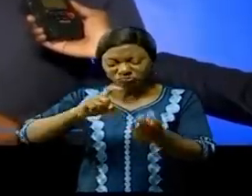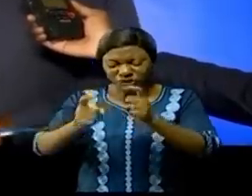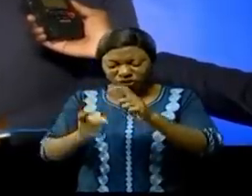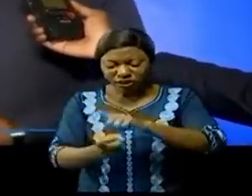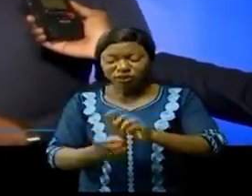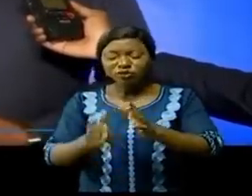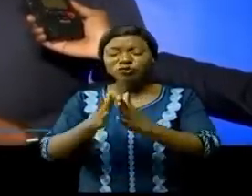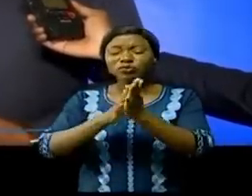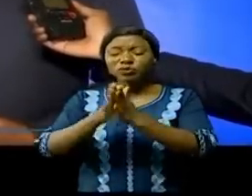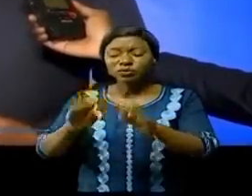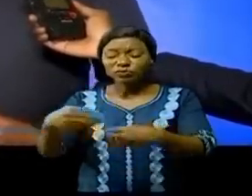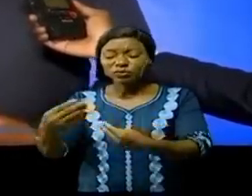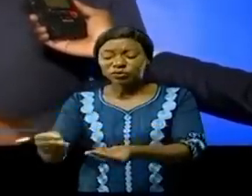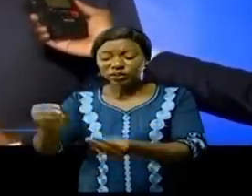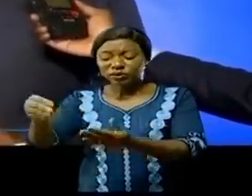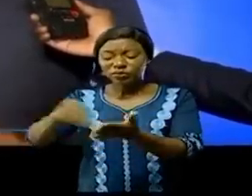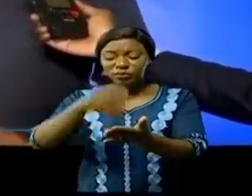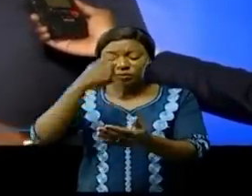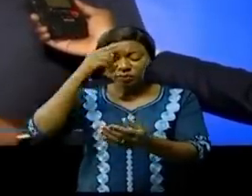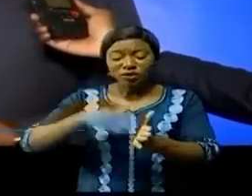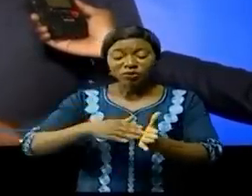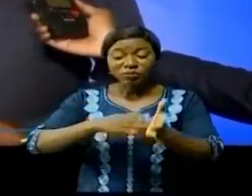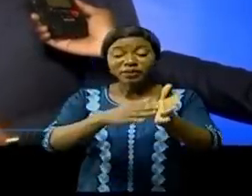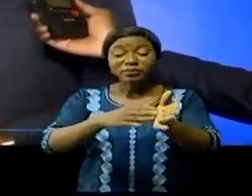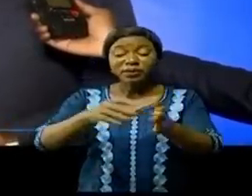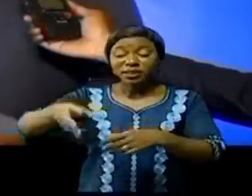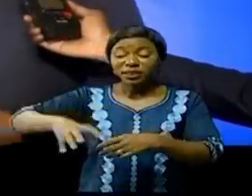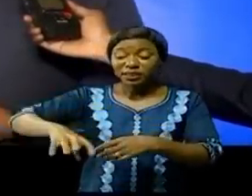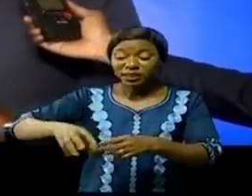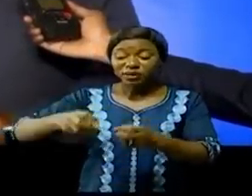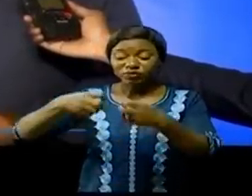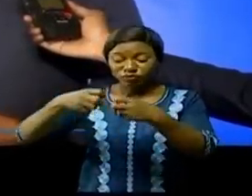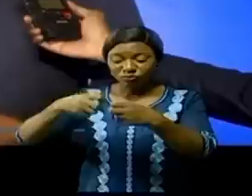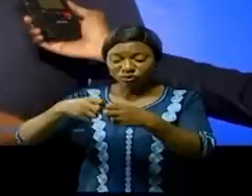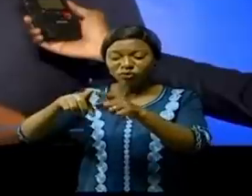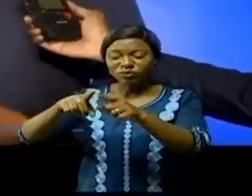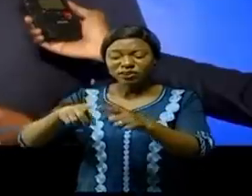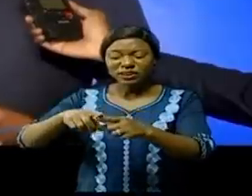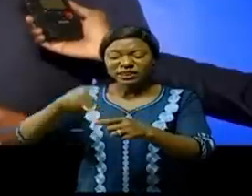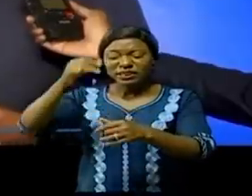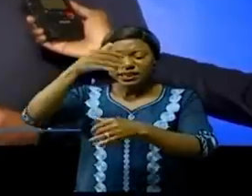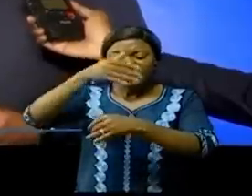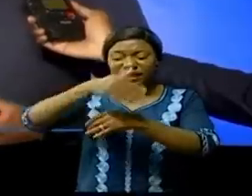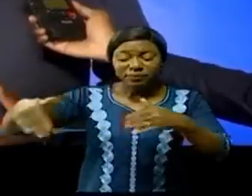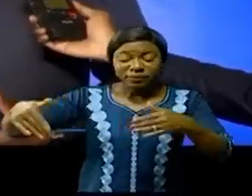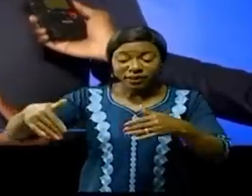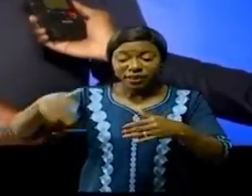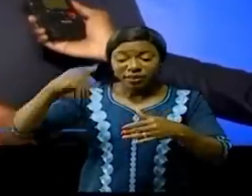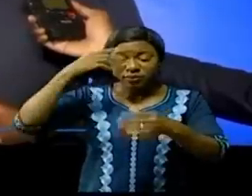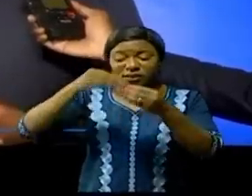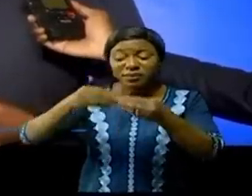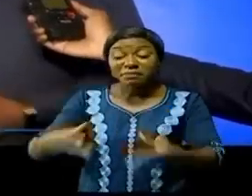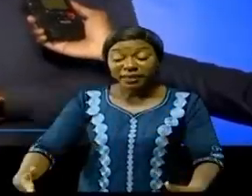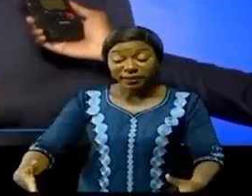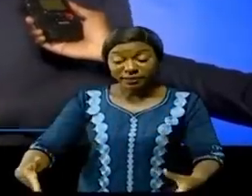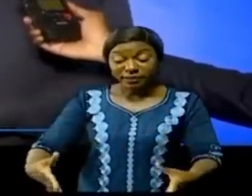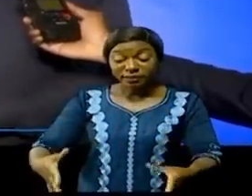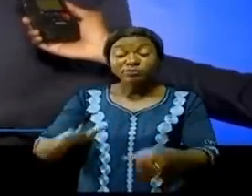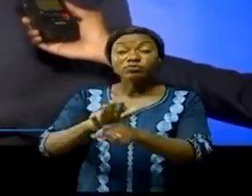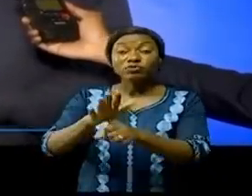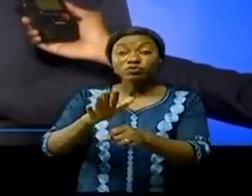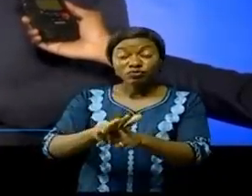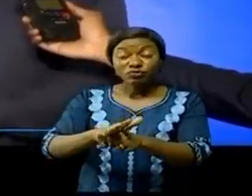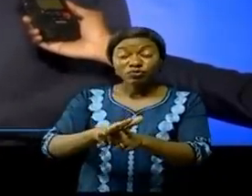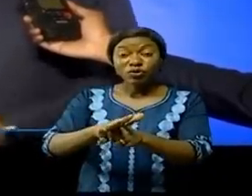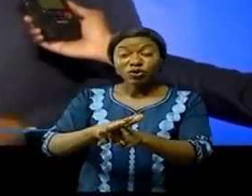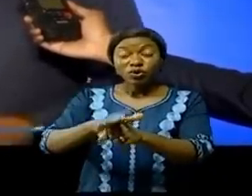souhaitons mettre à contribution dans l'accompagnement de SNEL et Régie des eaux. Limiter aussi les pertes, autant sur